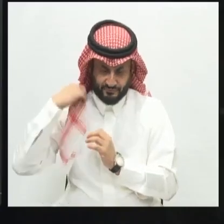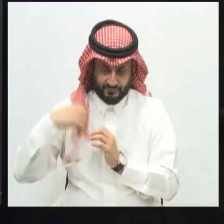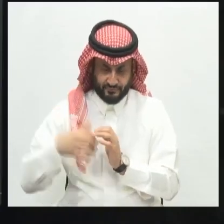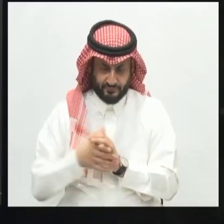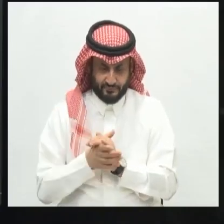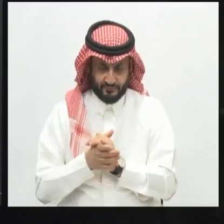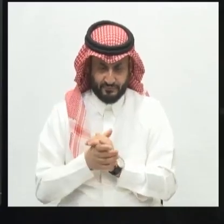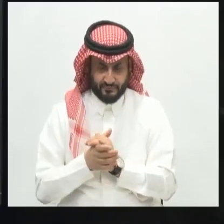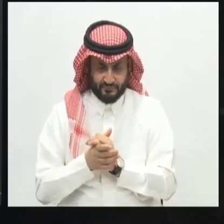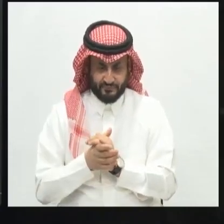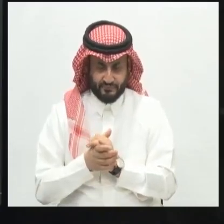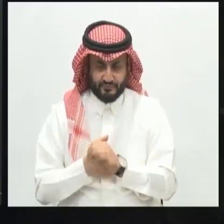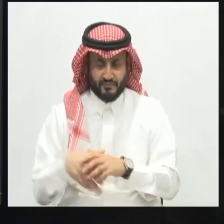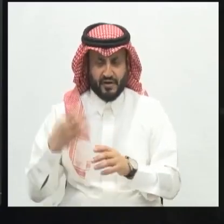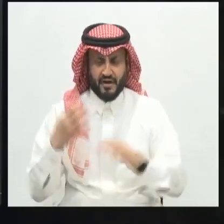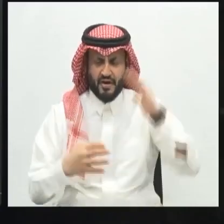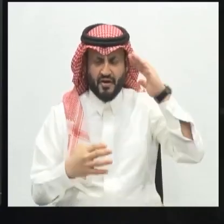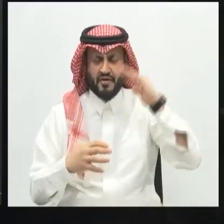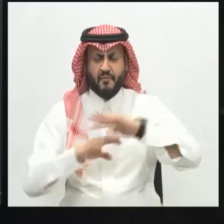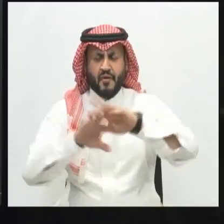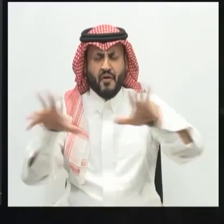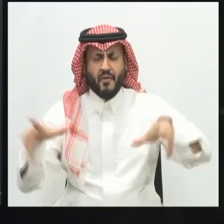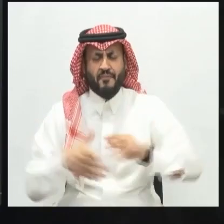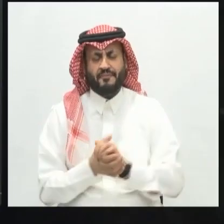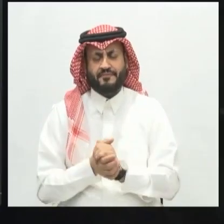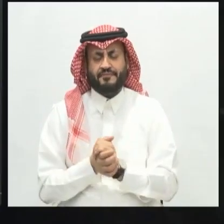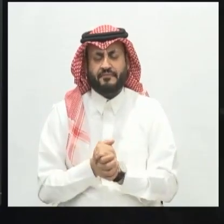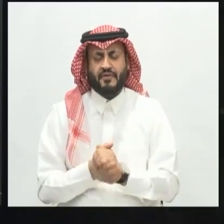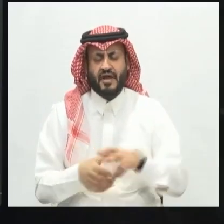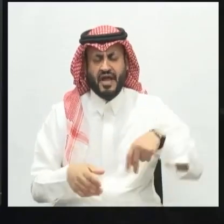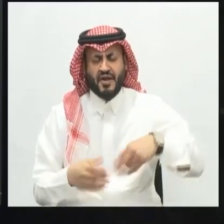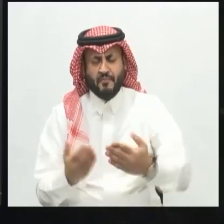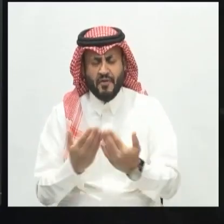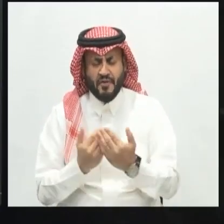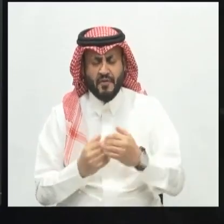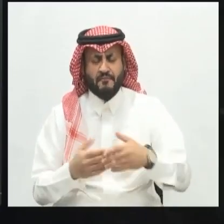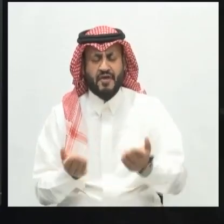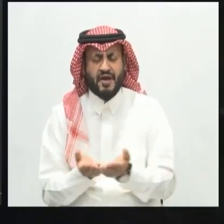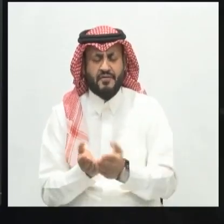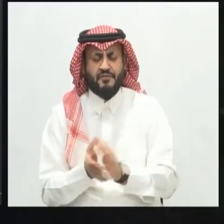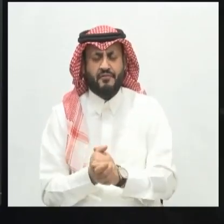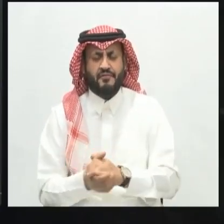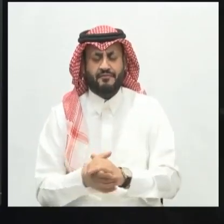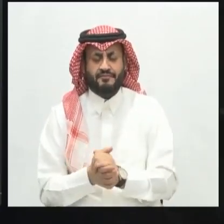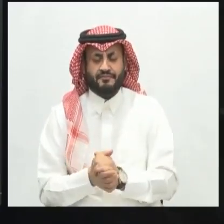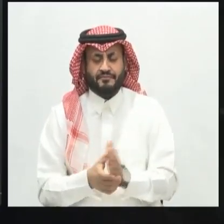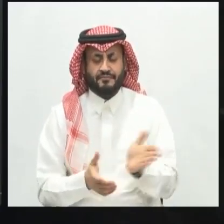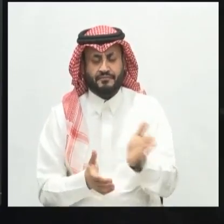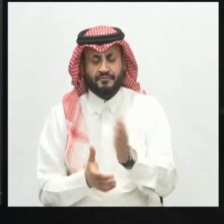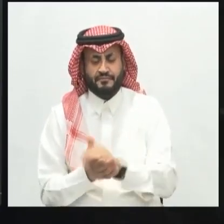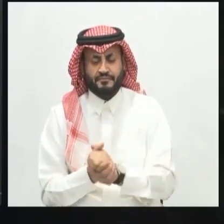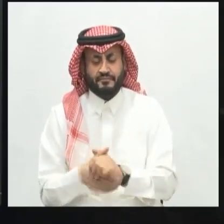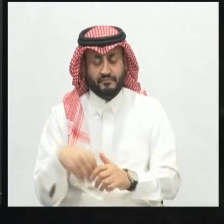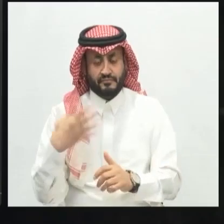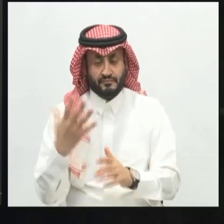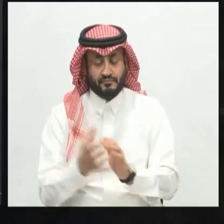ايضا افشاء السلام قبل الدخول الى المدرسه او قبل الدخول الى الصف ايضا